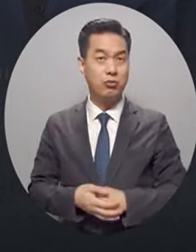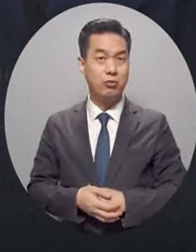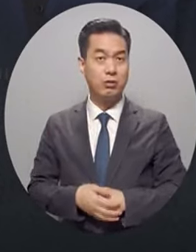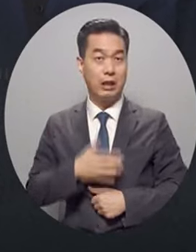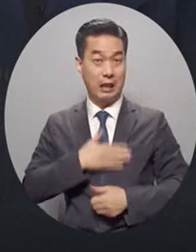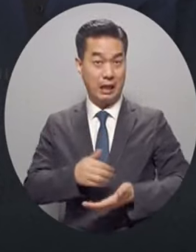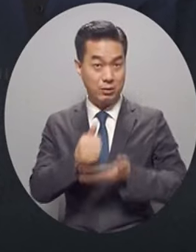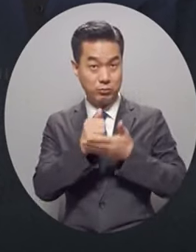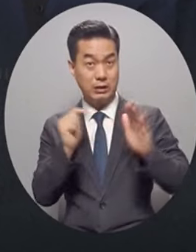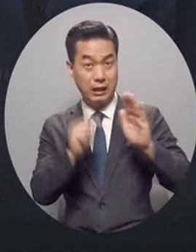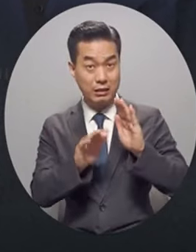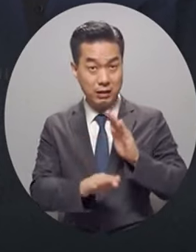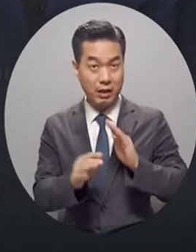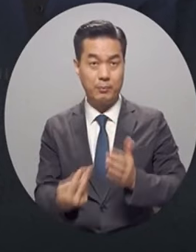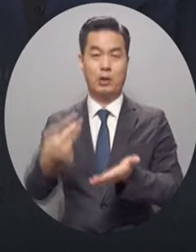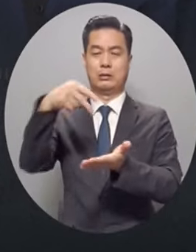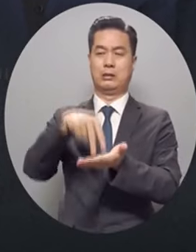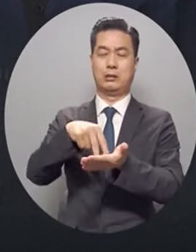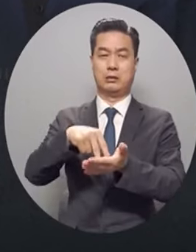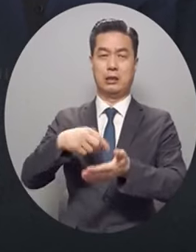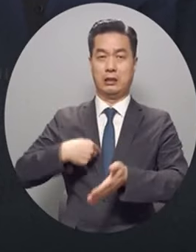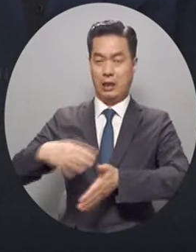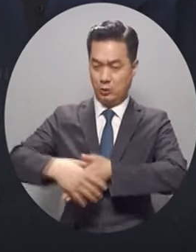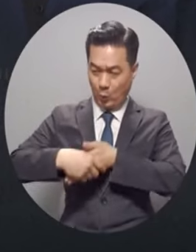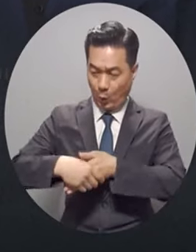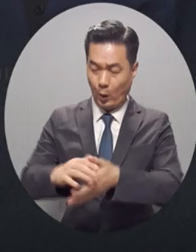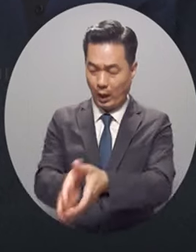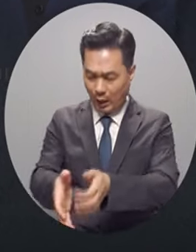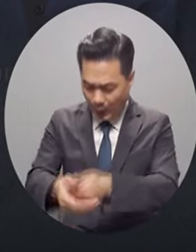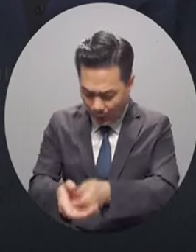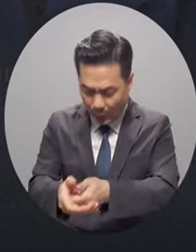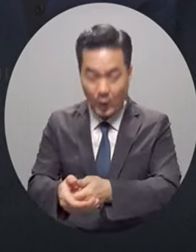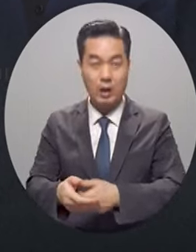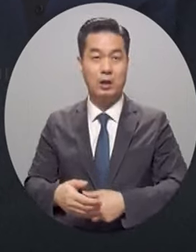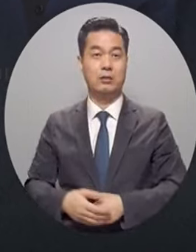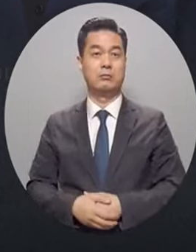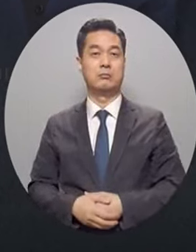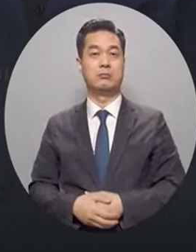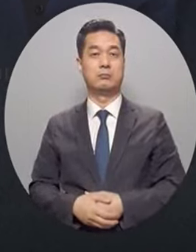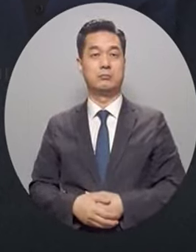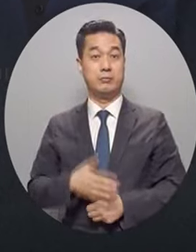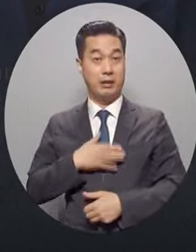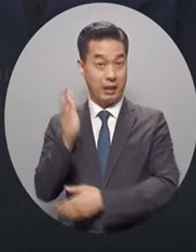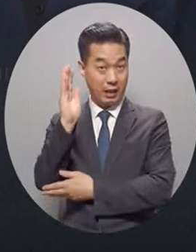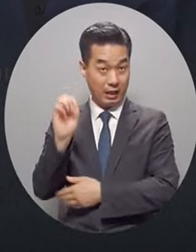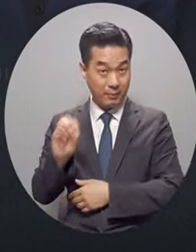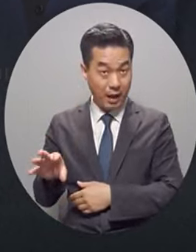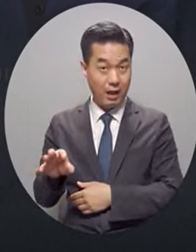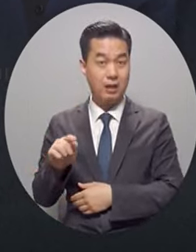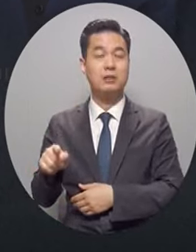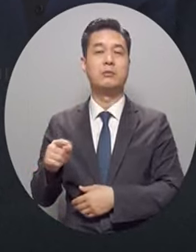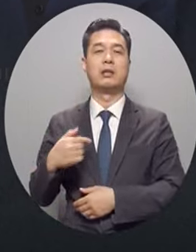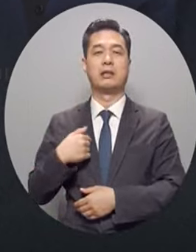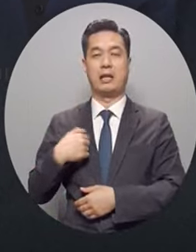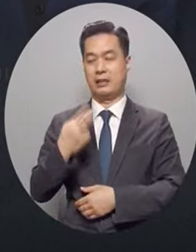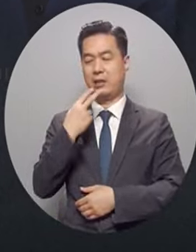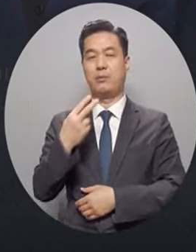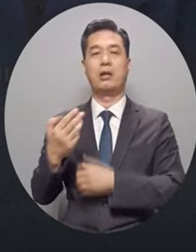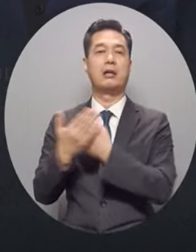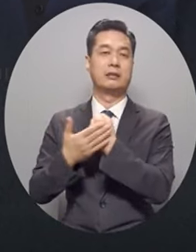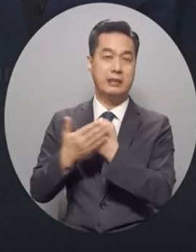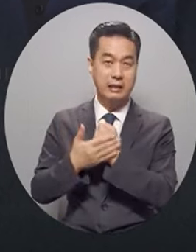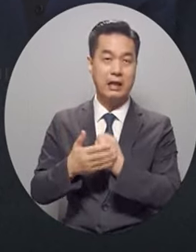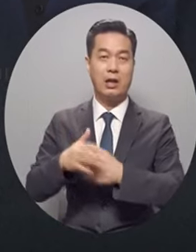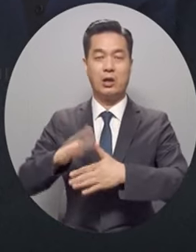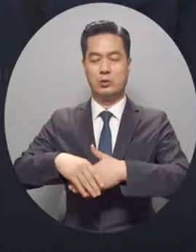분이 갔는데 벌떡 일어나 손을 잡고 내 얘기하니까 그분이 내 생명의 은인이라고 손잡고